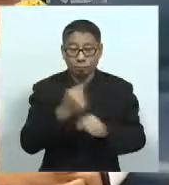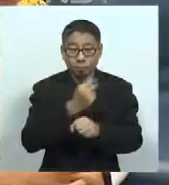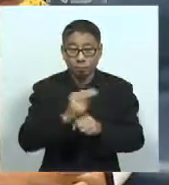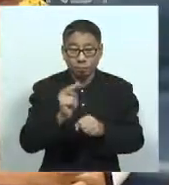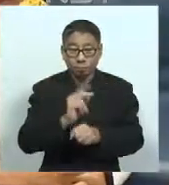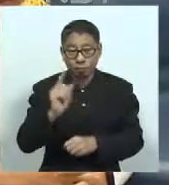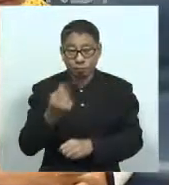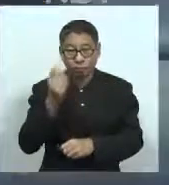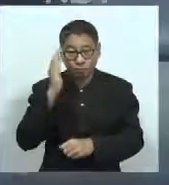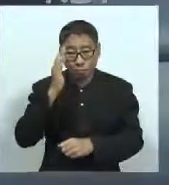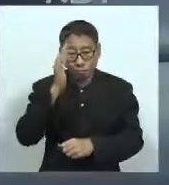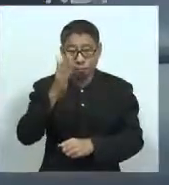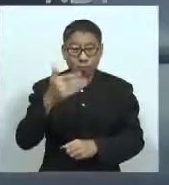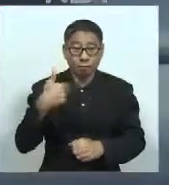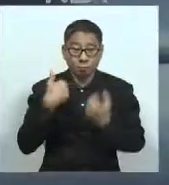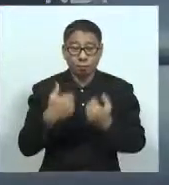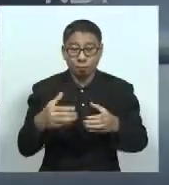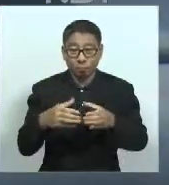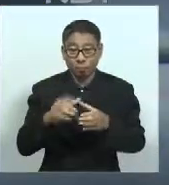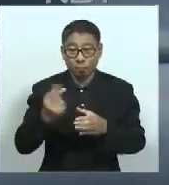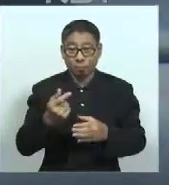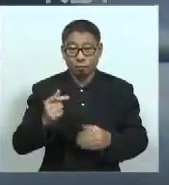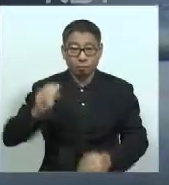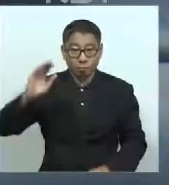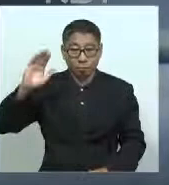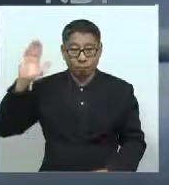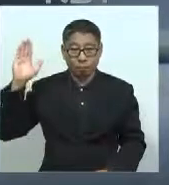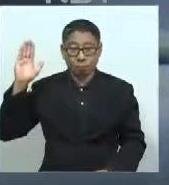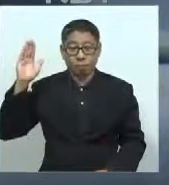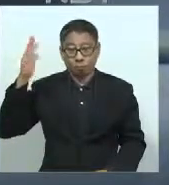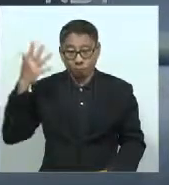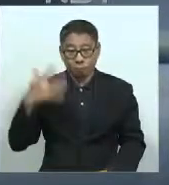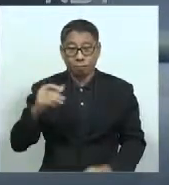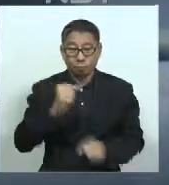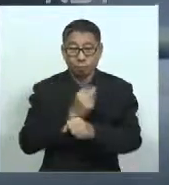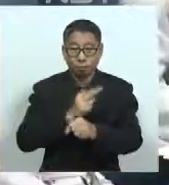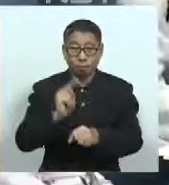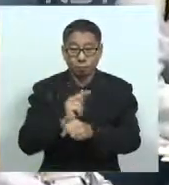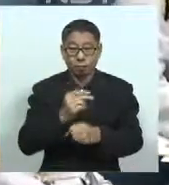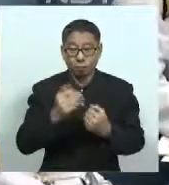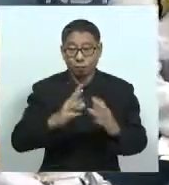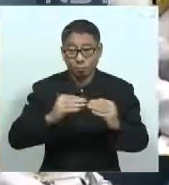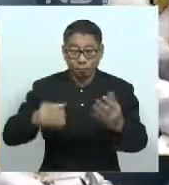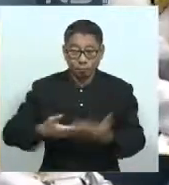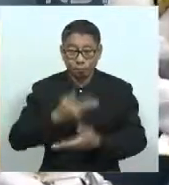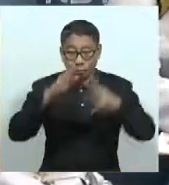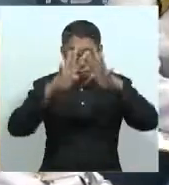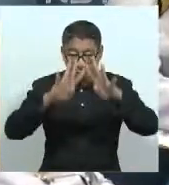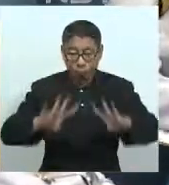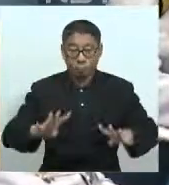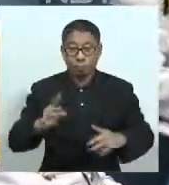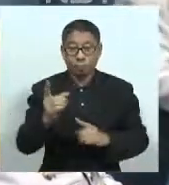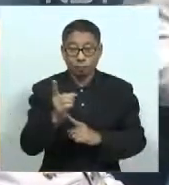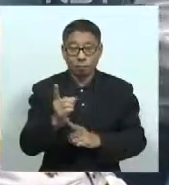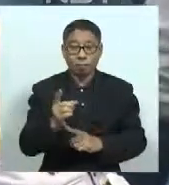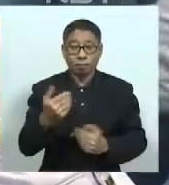าที่ต่อไปนะครับจนกว่าคณะรัฐมนตรีชุดใหม่จะเข้าถวายสัตย์ปฏิญาณโดยอาจต้องทำหน้าที่ในช่วงการประชุมอาเซียนซัมมิตด้ว